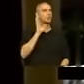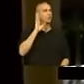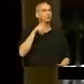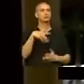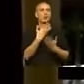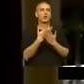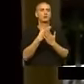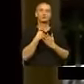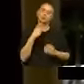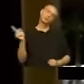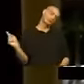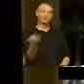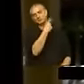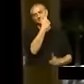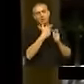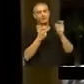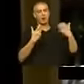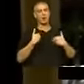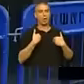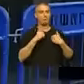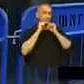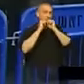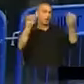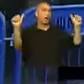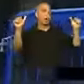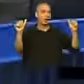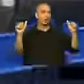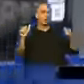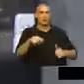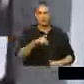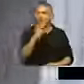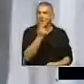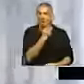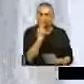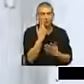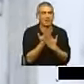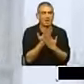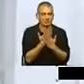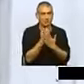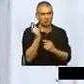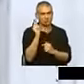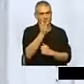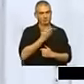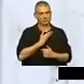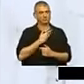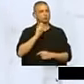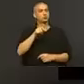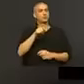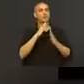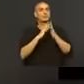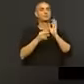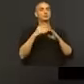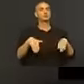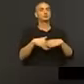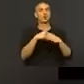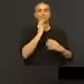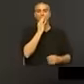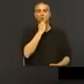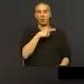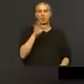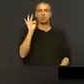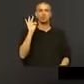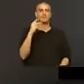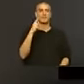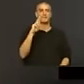העדים שלי תצי לי מהעולם בצעקה כזאתי אלה רק שתיים מהעדויות שהגיעו אלינו על שופטת בית משפט השלום לנוער טוב ה